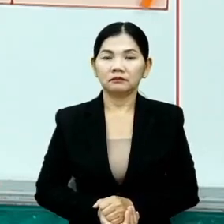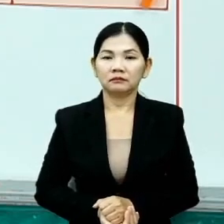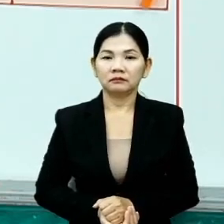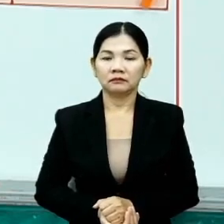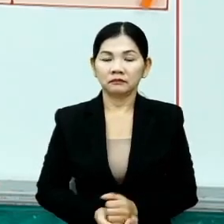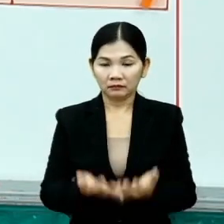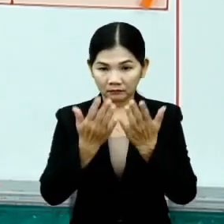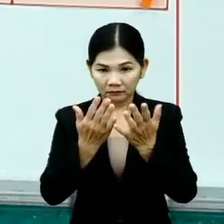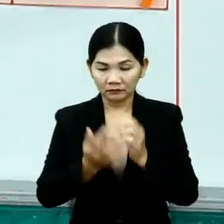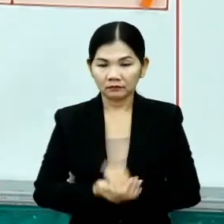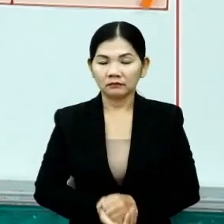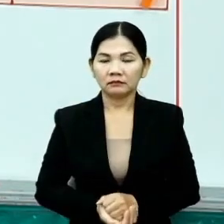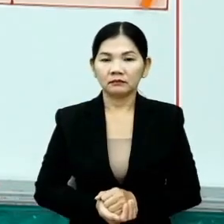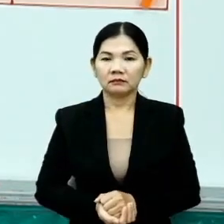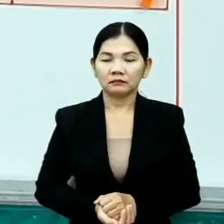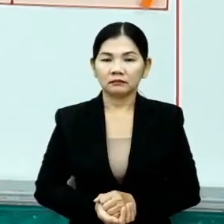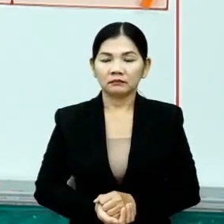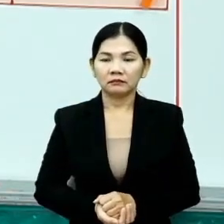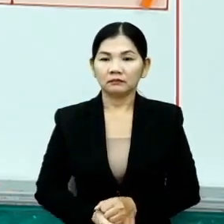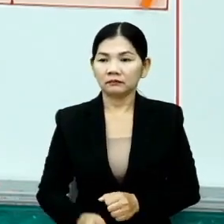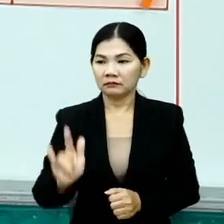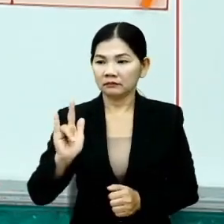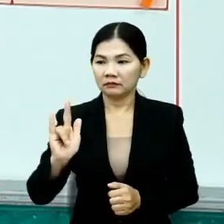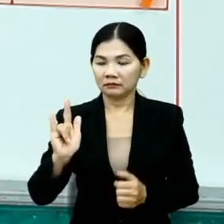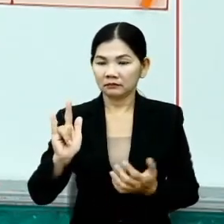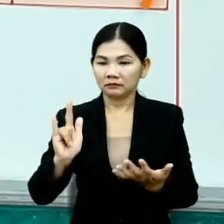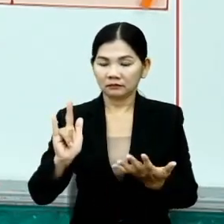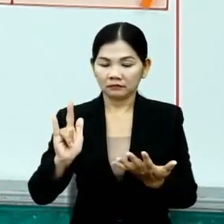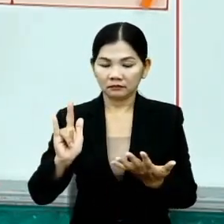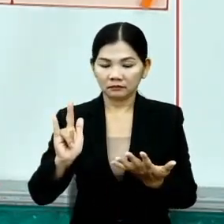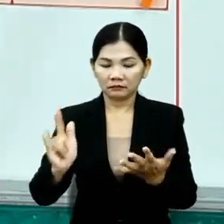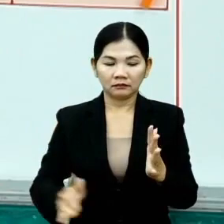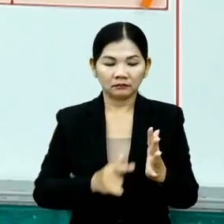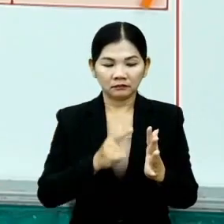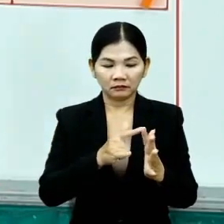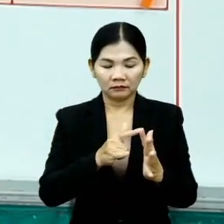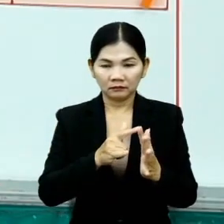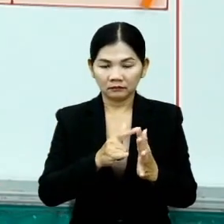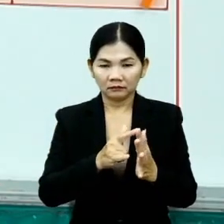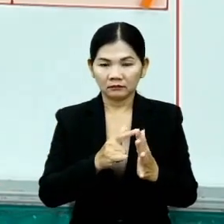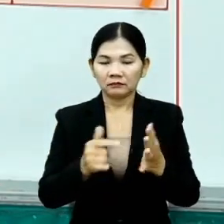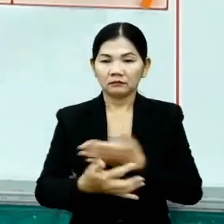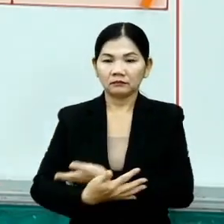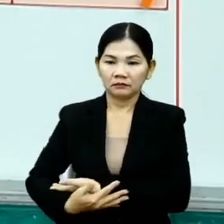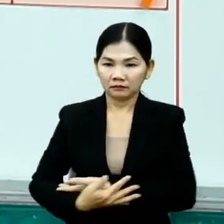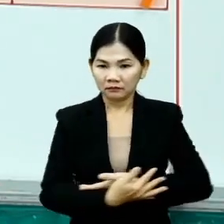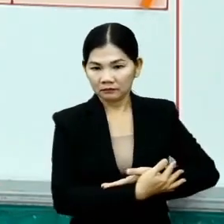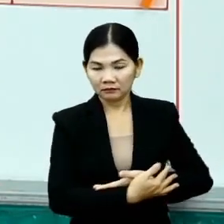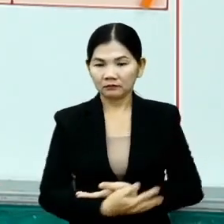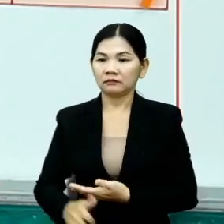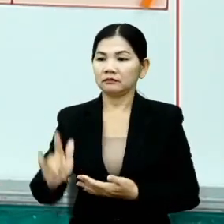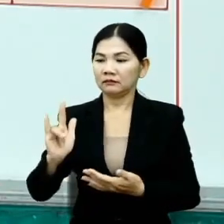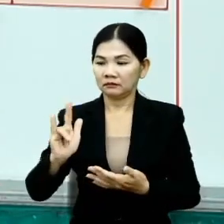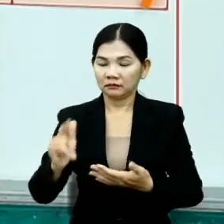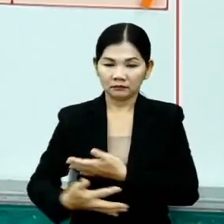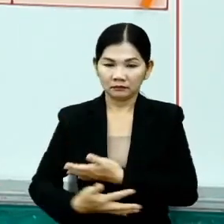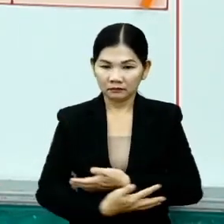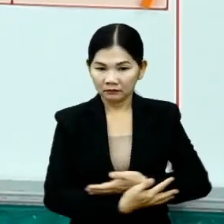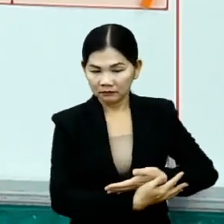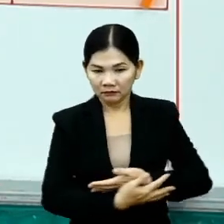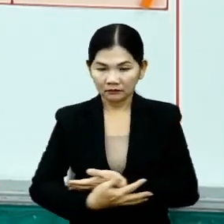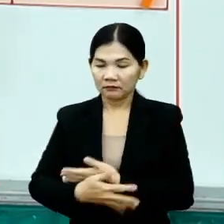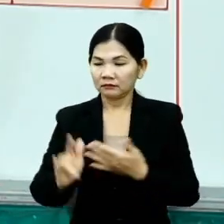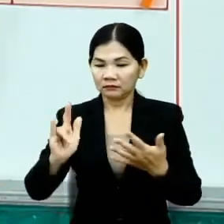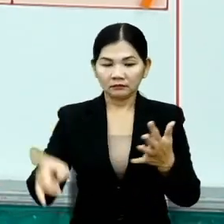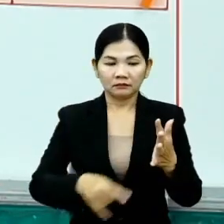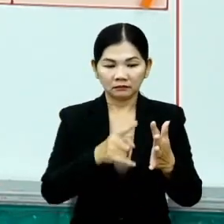vĩnh tiếng toán bó ấy bảy bó